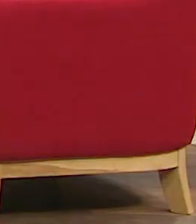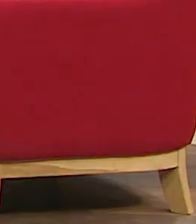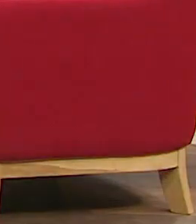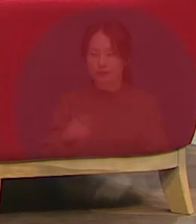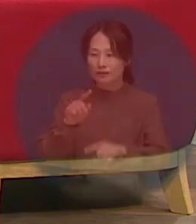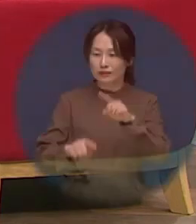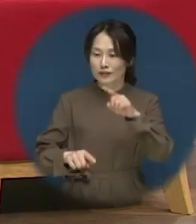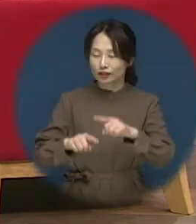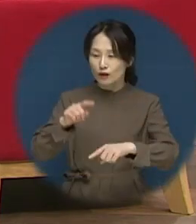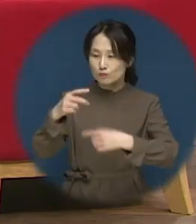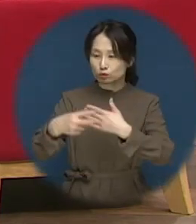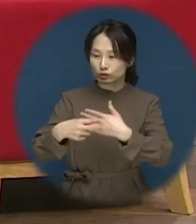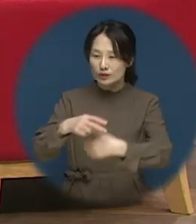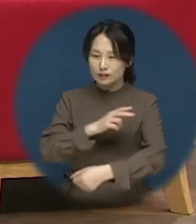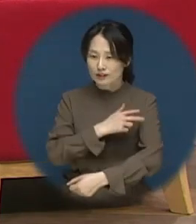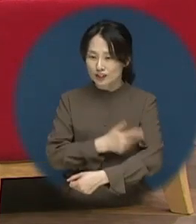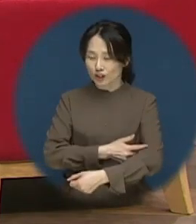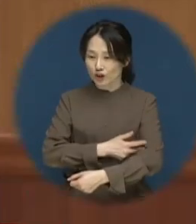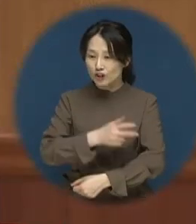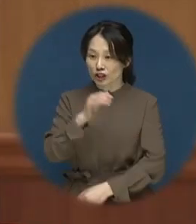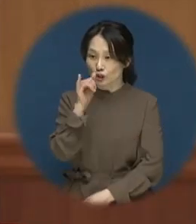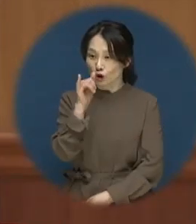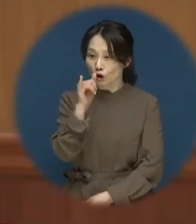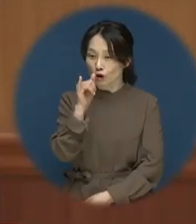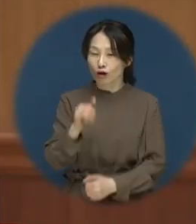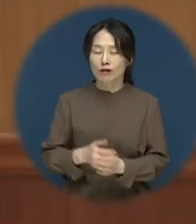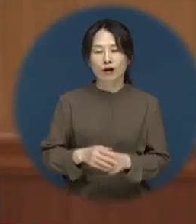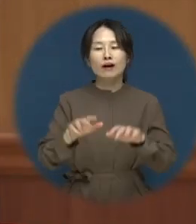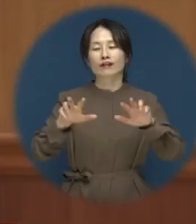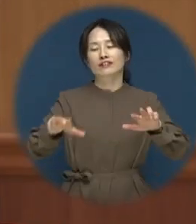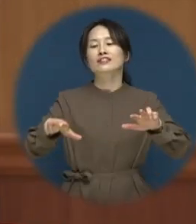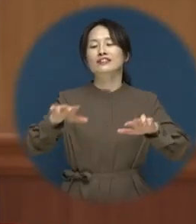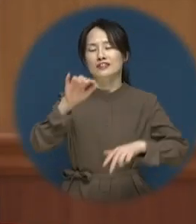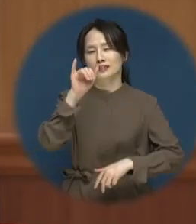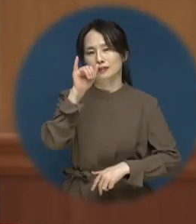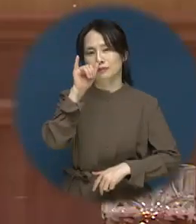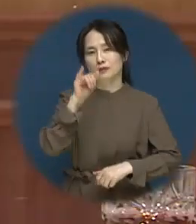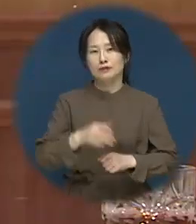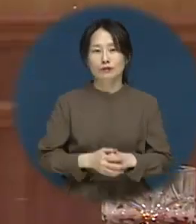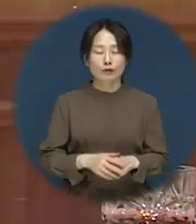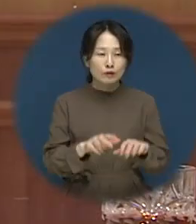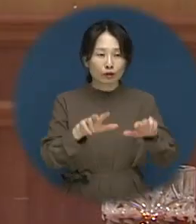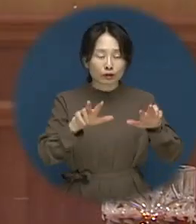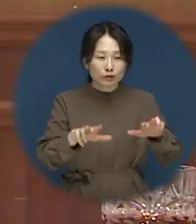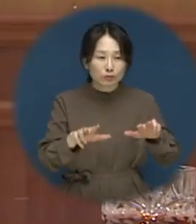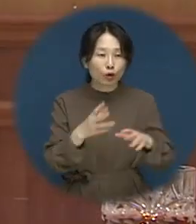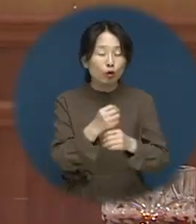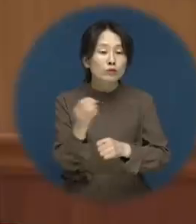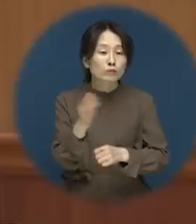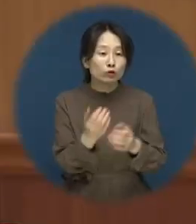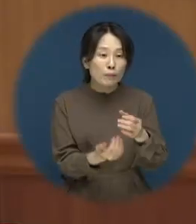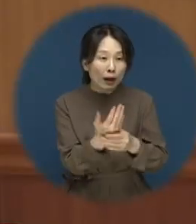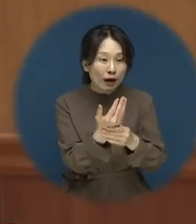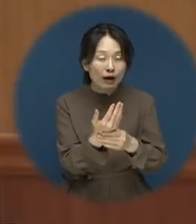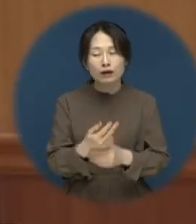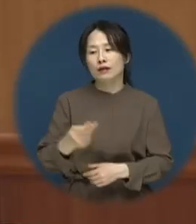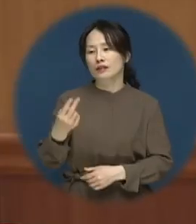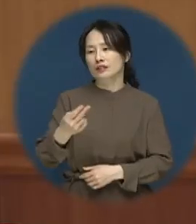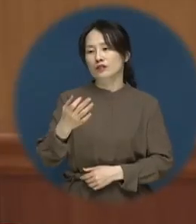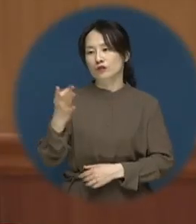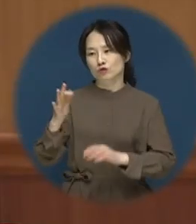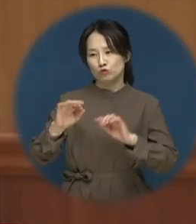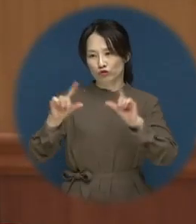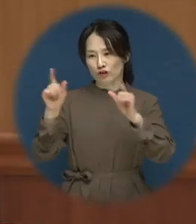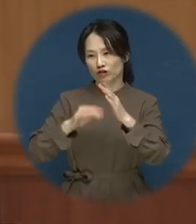나무 의사 자격증이 예. 있나요? 예, 현재는 있습니다. 그래요? 예. 현재라면 언제부터 생긴 거예요? 아,